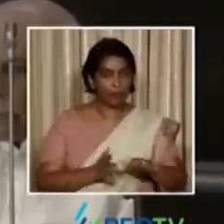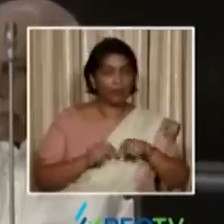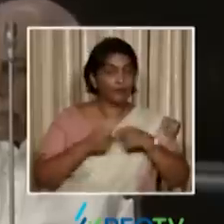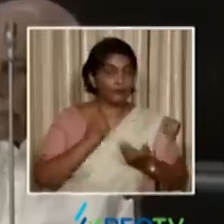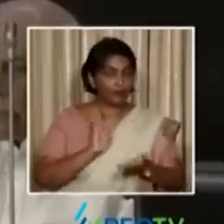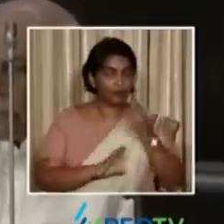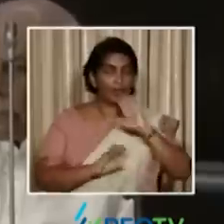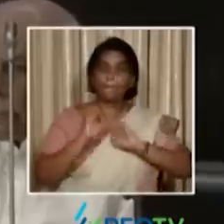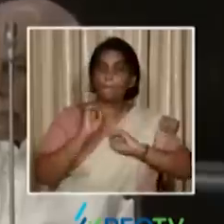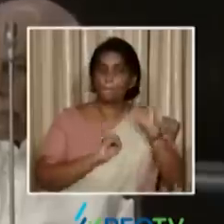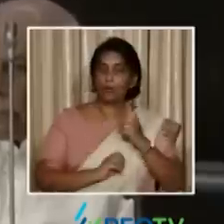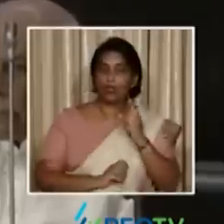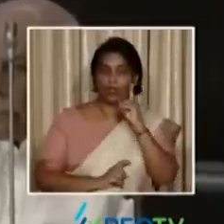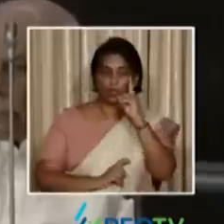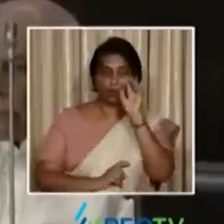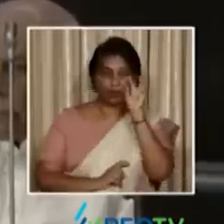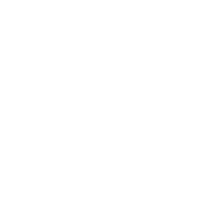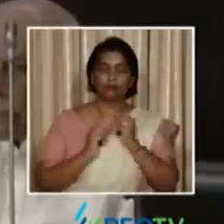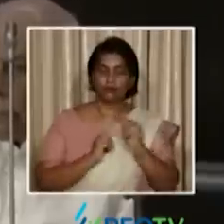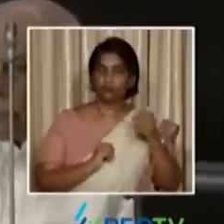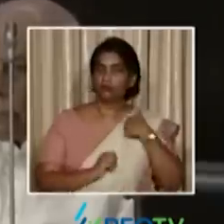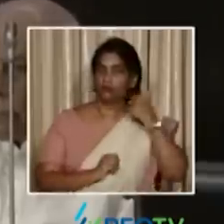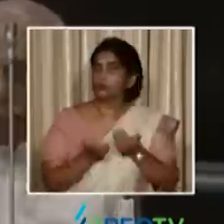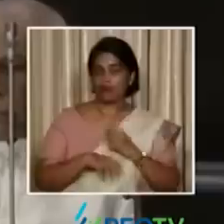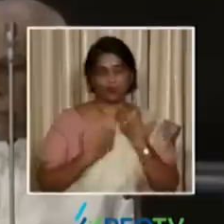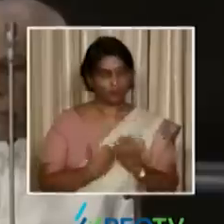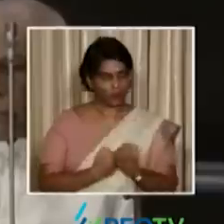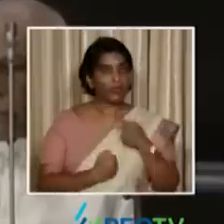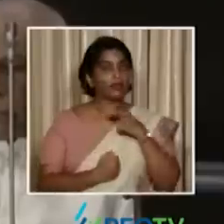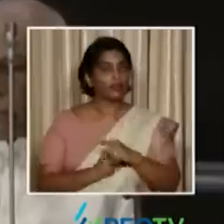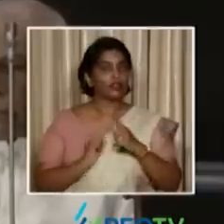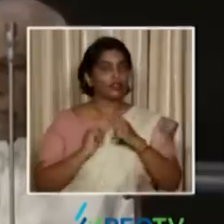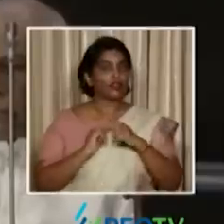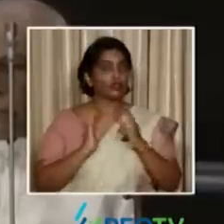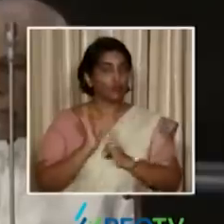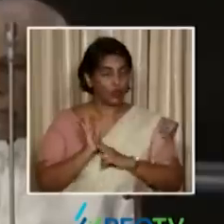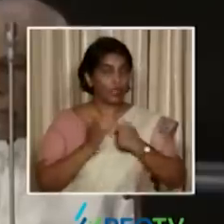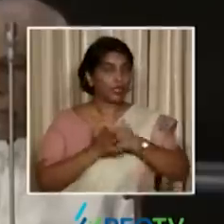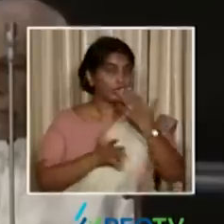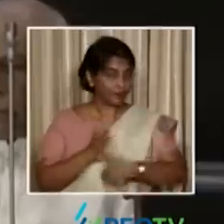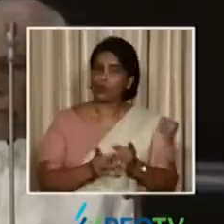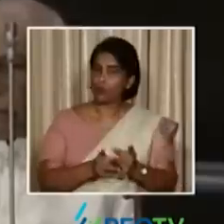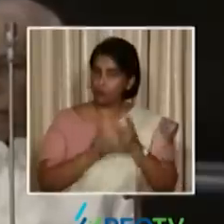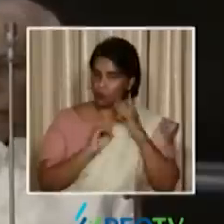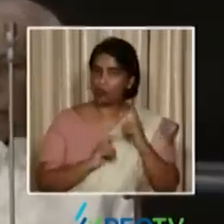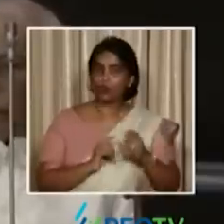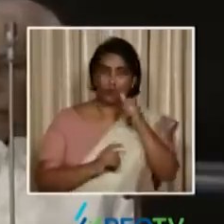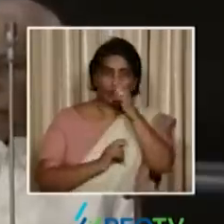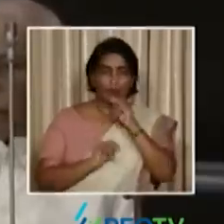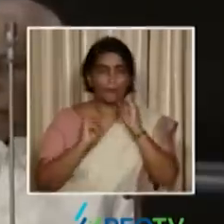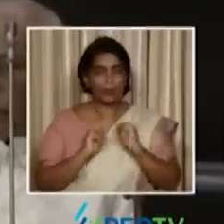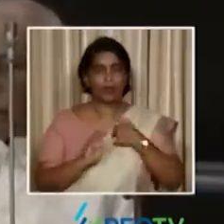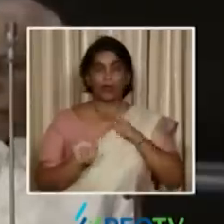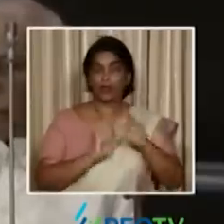උද්ධමනයේ අනුපාතය තනි අගයක් දක්වා ගෙනීමට අපි උත්සාහ ගන්නවා. එක්සත් ජාතීන්ගේ ප්‍රඥප්තියට සමගාමීව දූෂණ